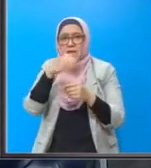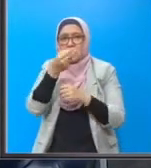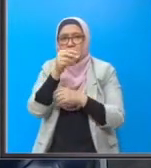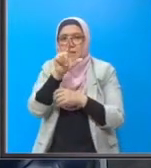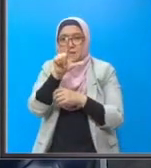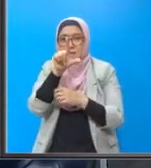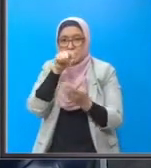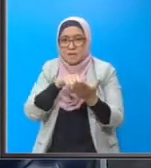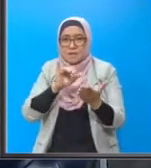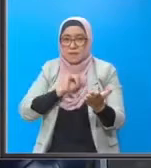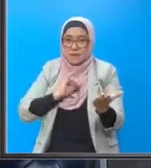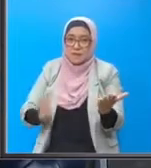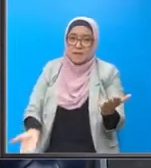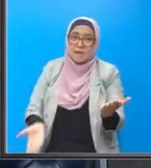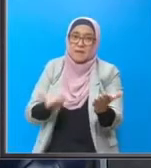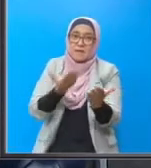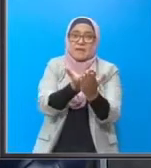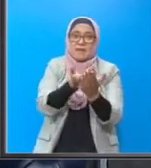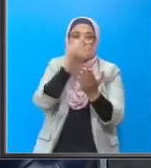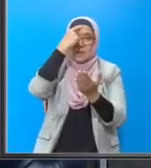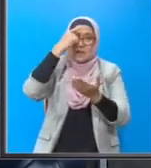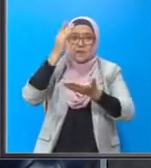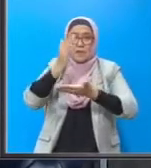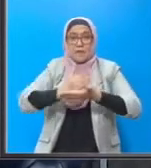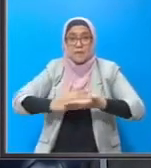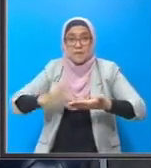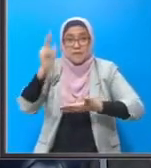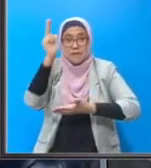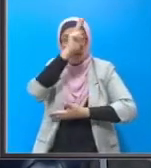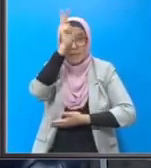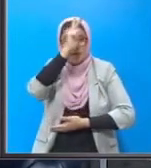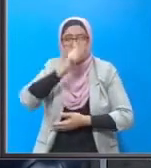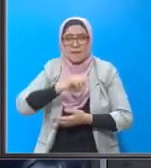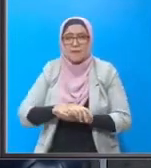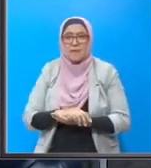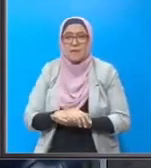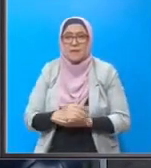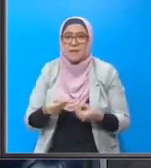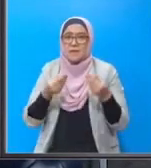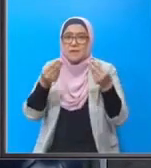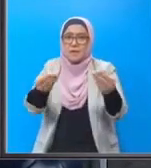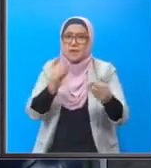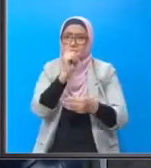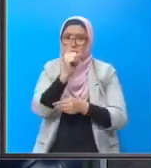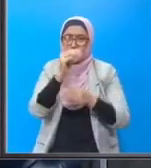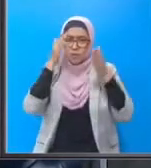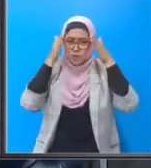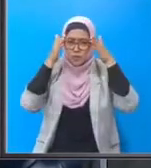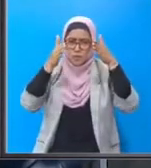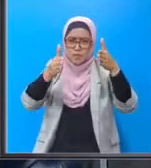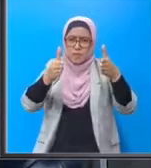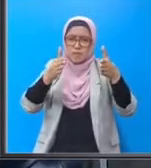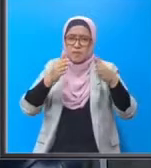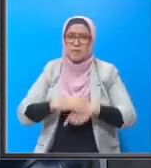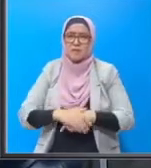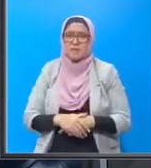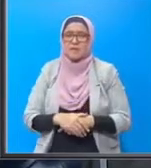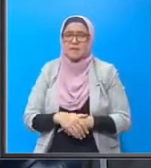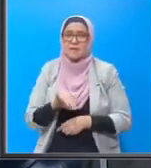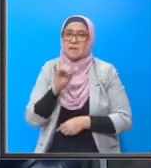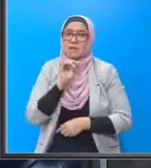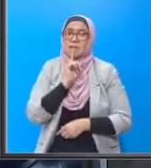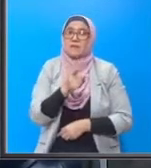saya mencadangkan supaya pihak kerajaan memberi satu fokus yang